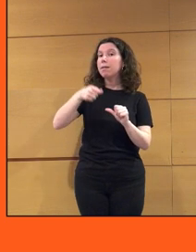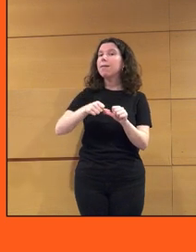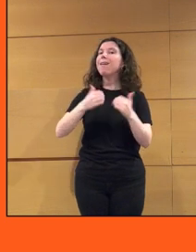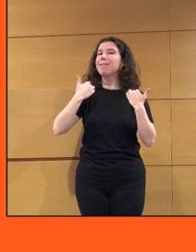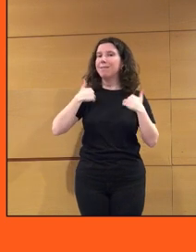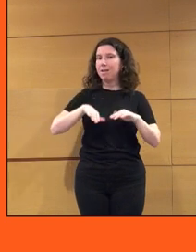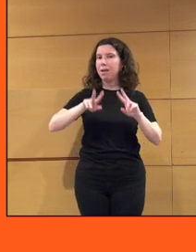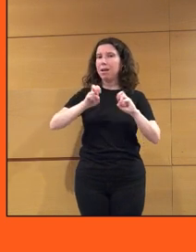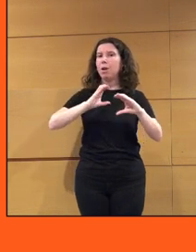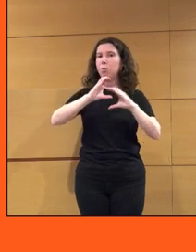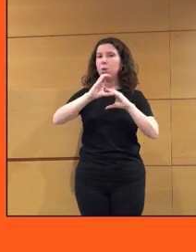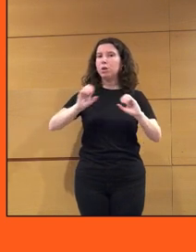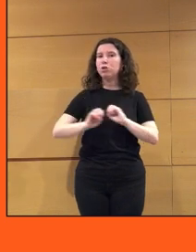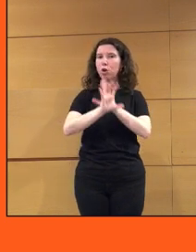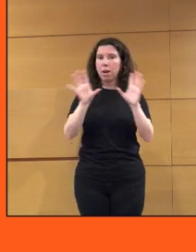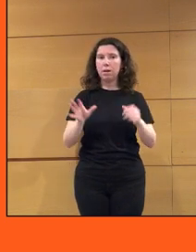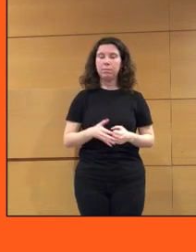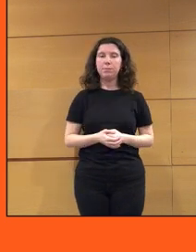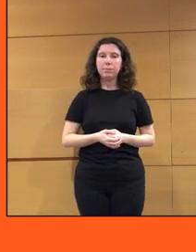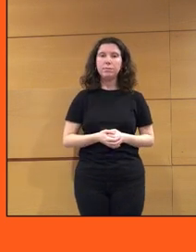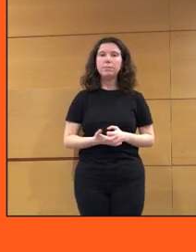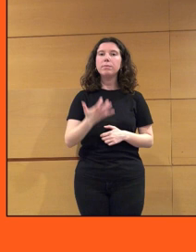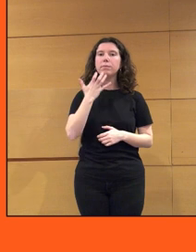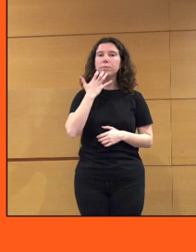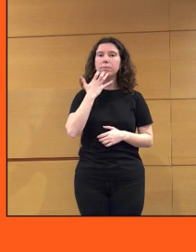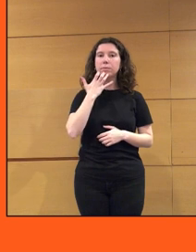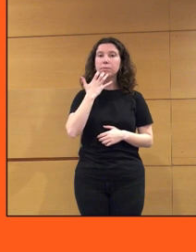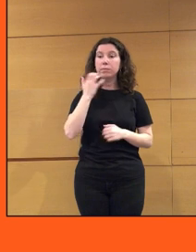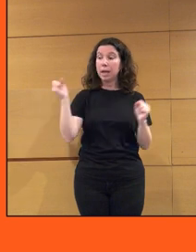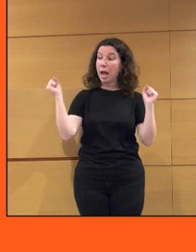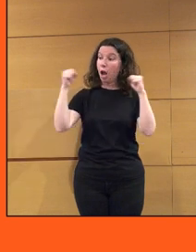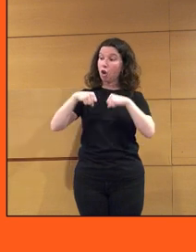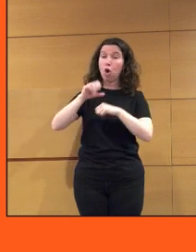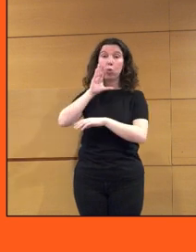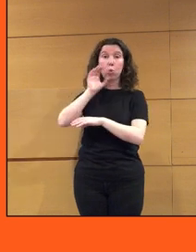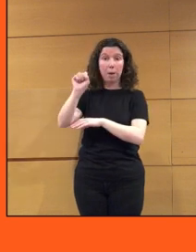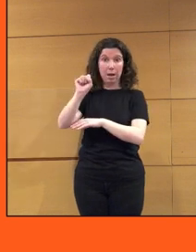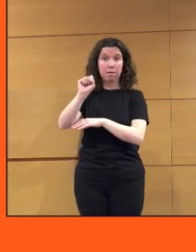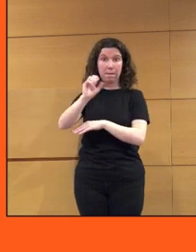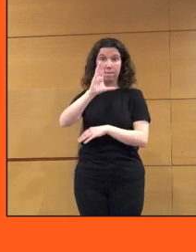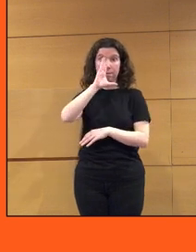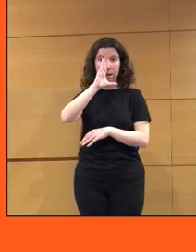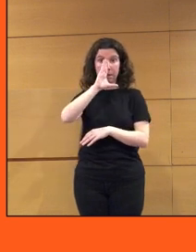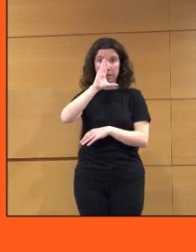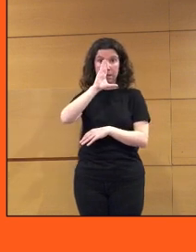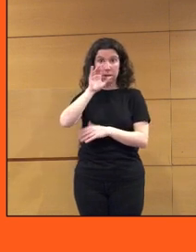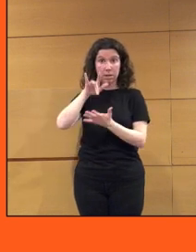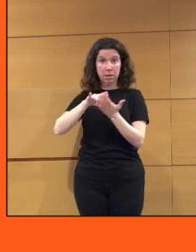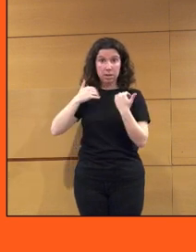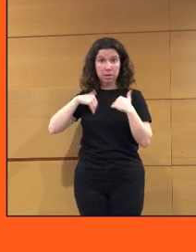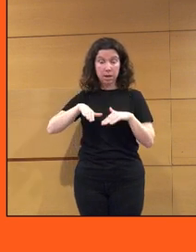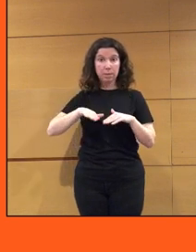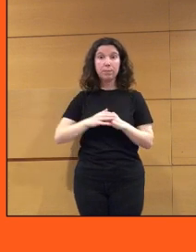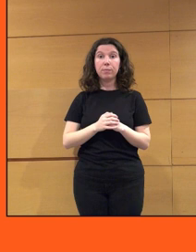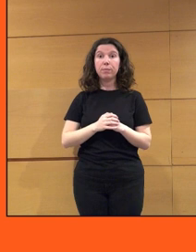clara. Una d'elles és l'aprovació d'un acord de govern el mes de febrer sobre el